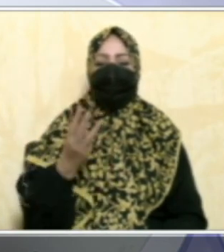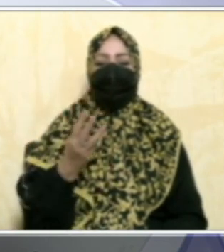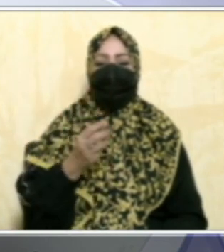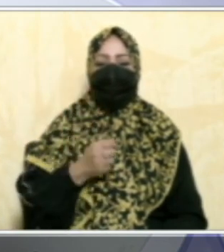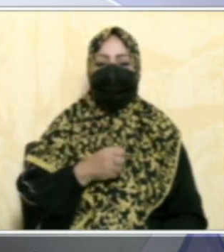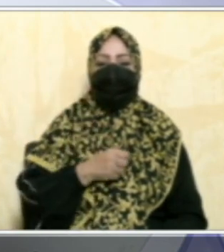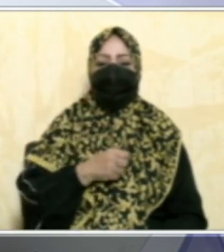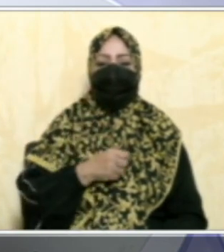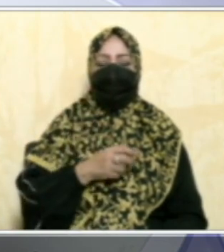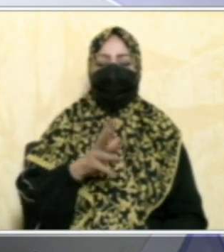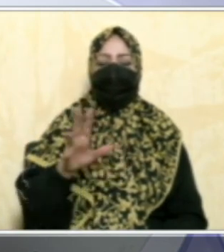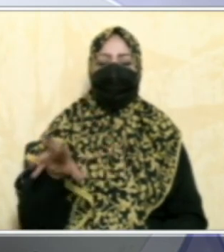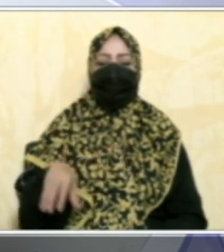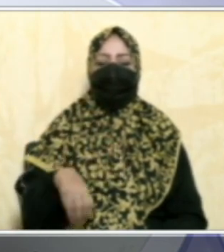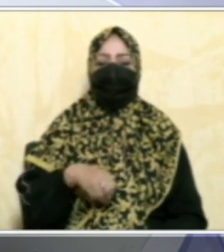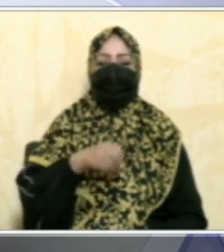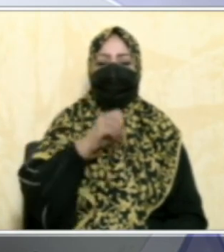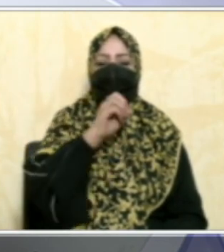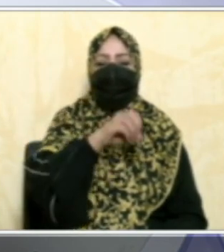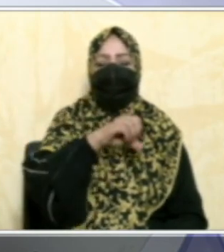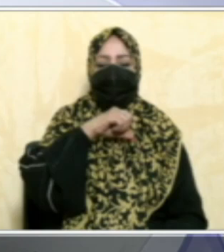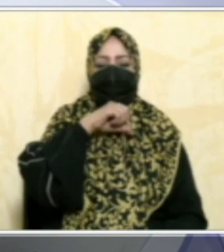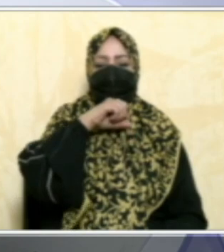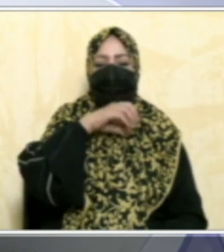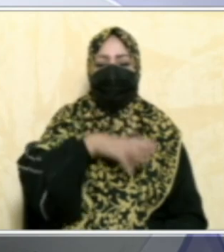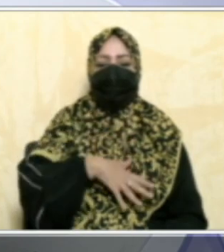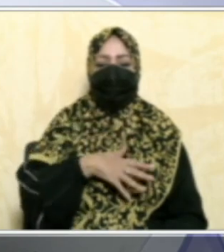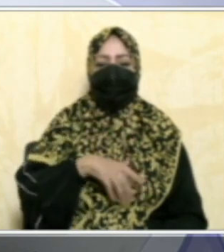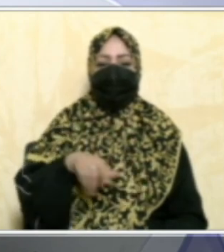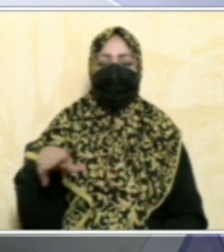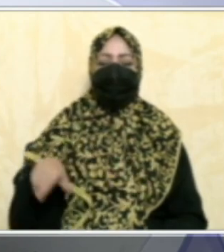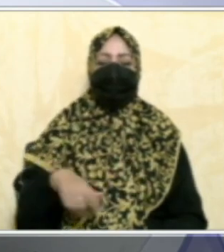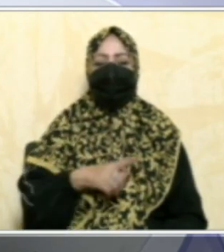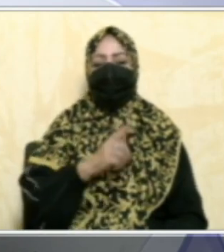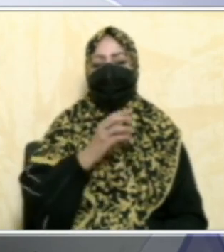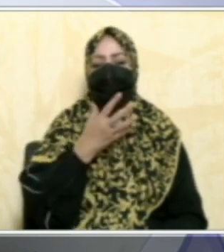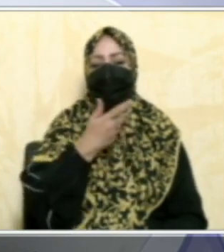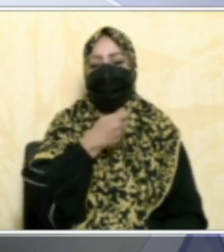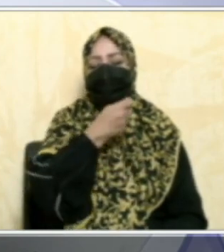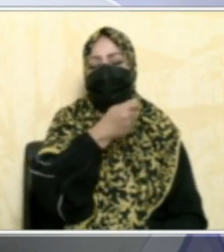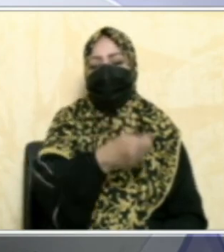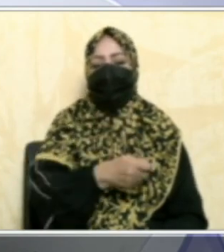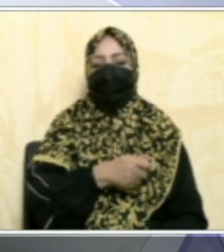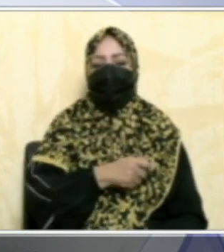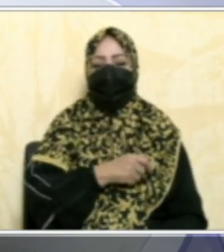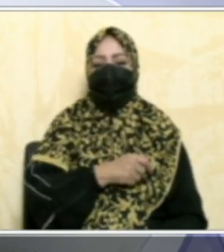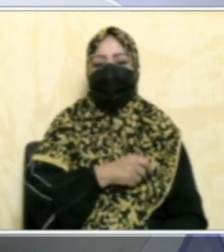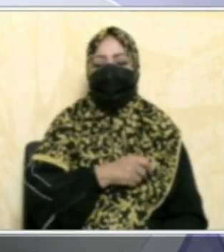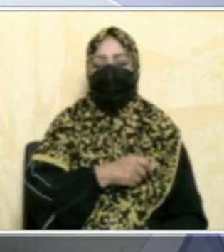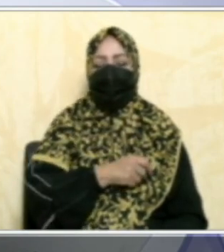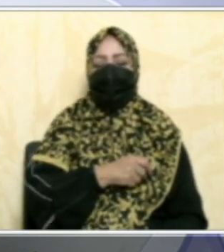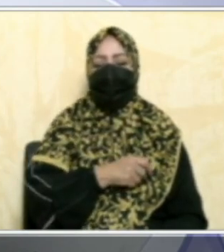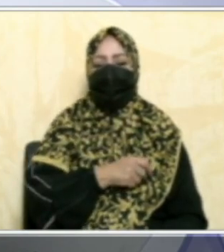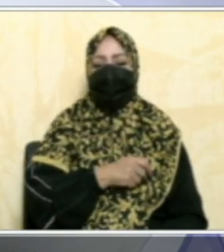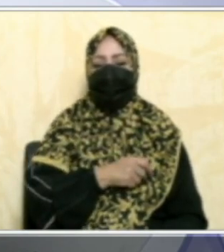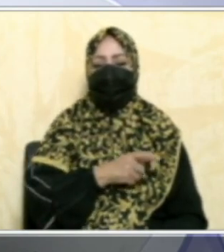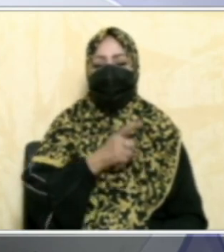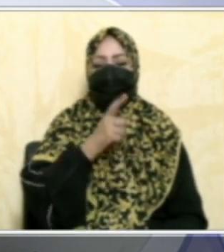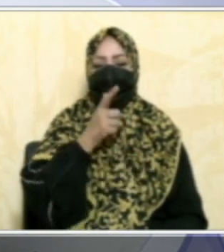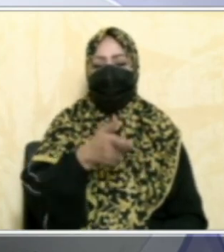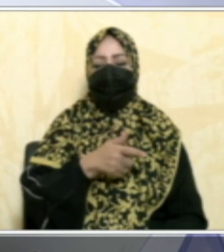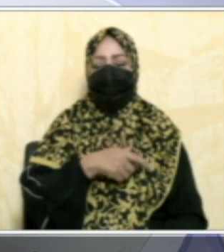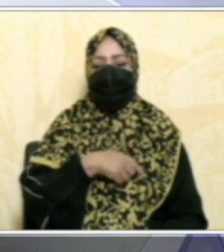وسلم، ما عادش بنطلقك المرة هذه، فقال له يعني هل أدلك على شيء أفضل لك من